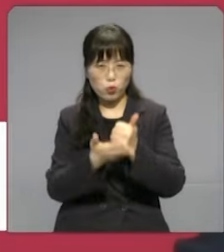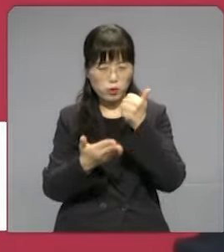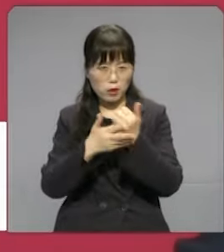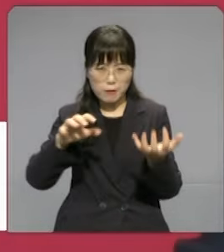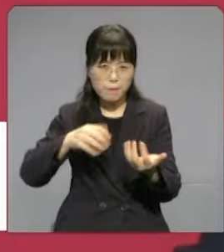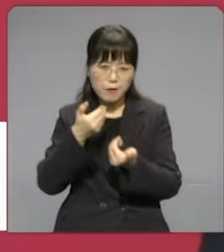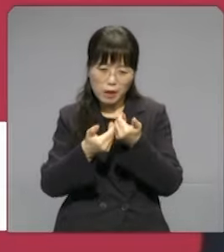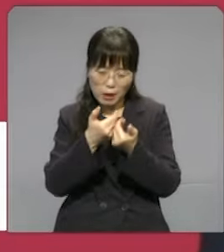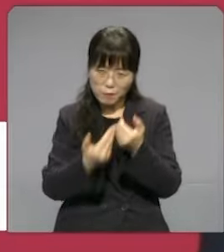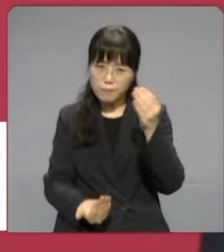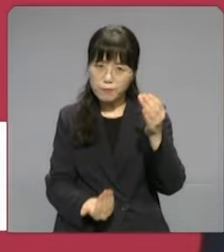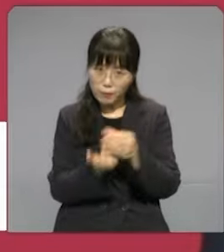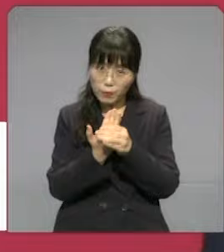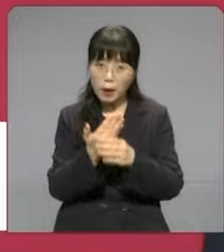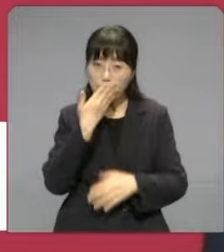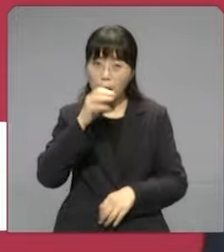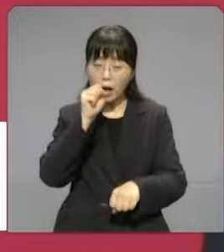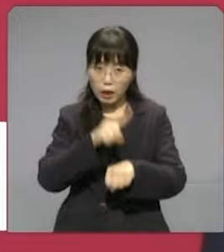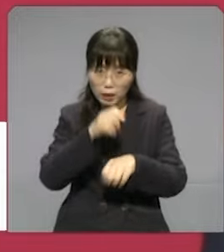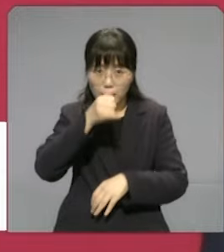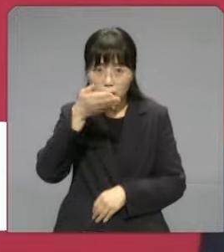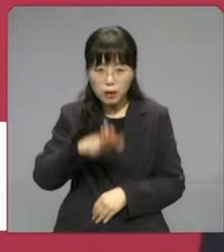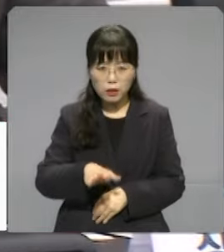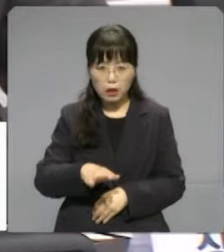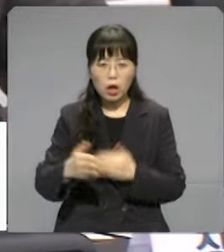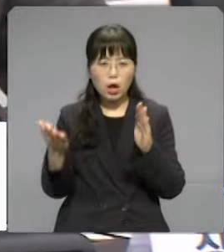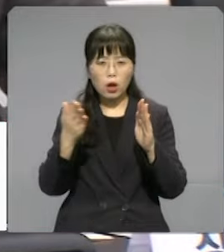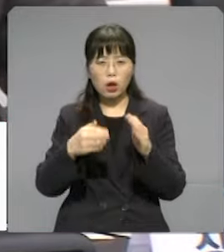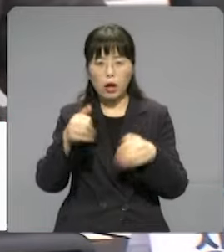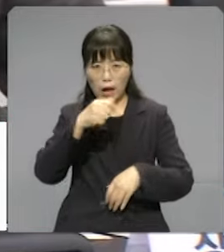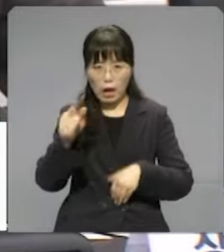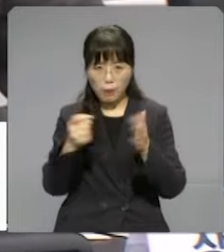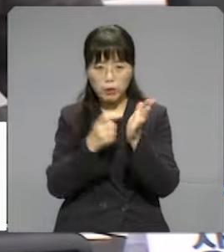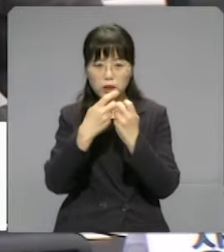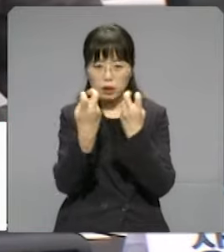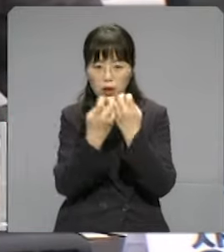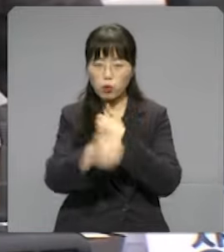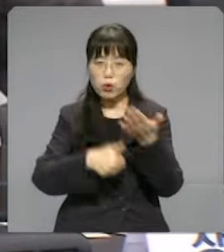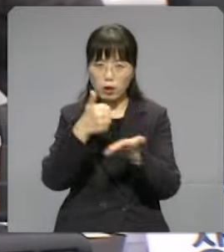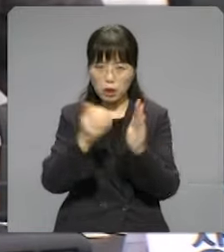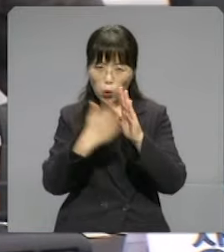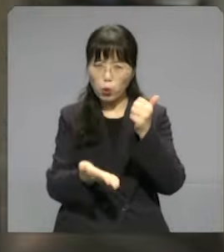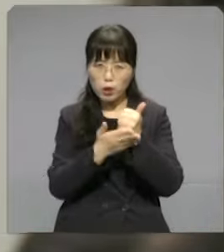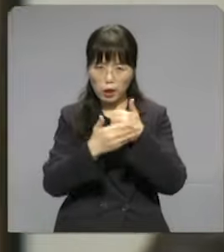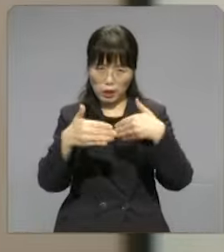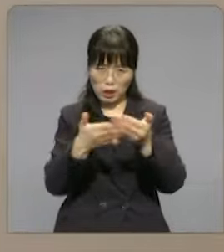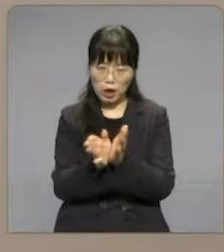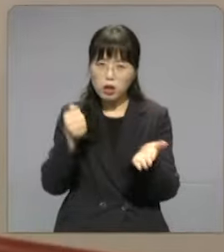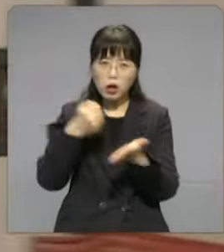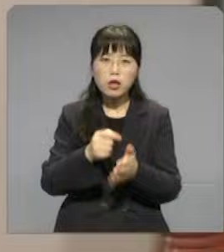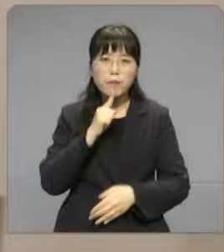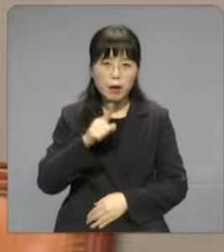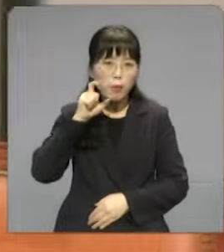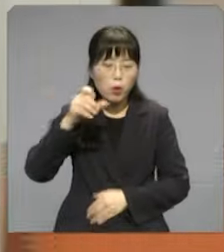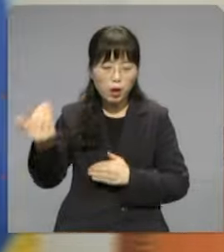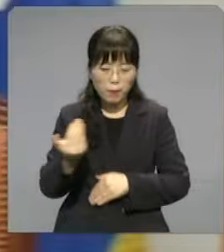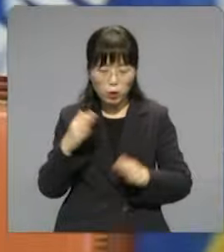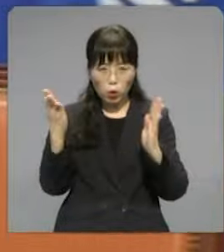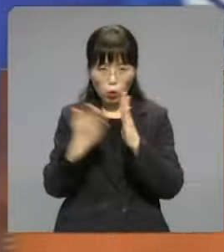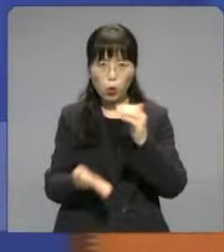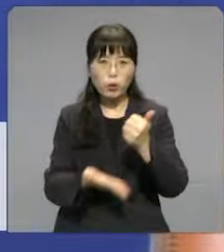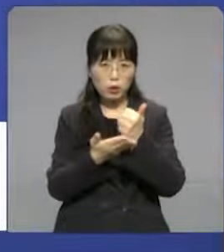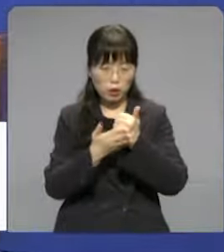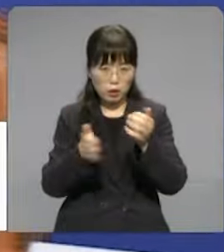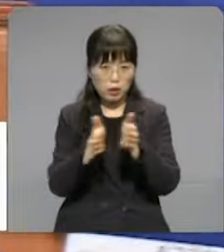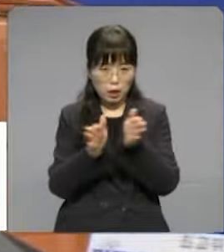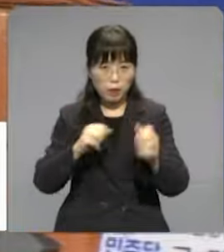불거질 가능성도 제기되는데 한 위원장은 공천은 당에서 한다며 부인했습니다. 보름 앞서 공천 절차에 들어간